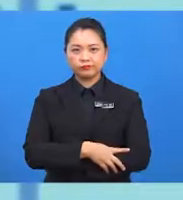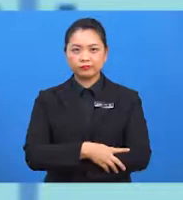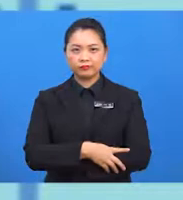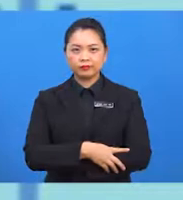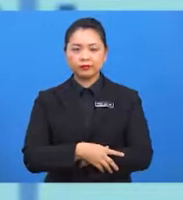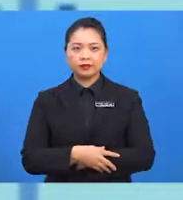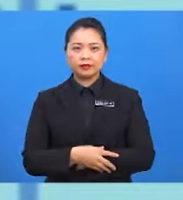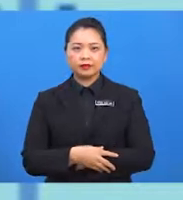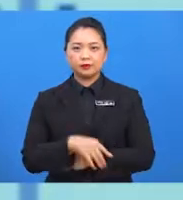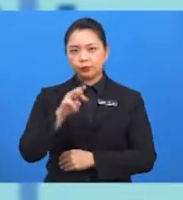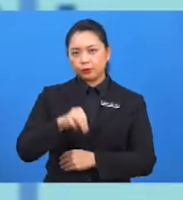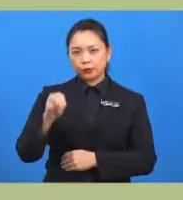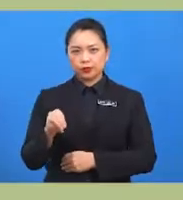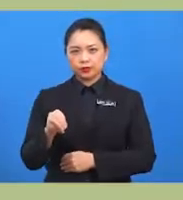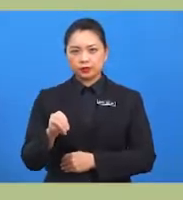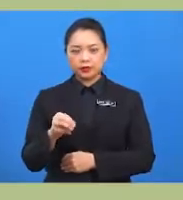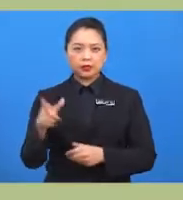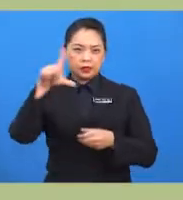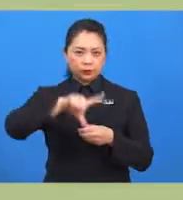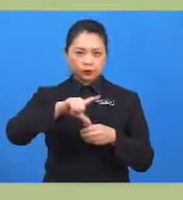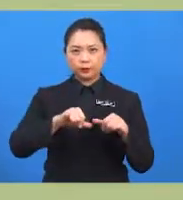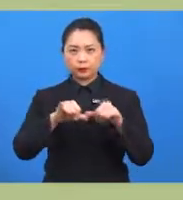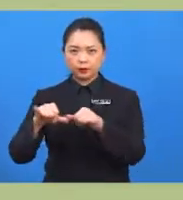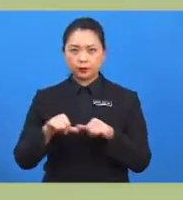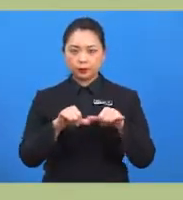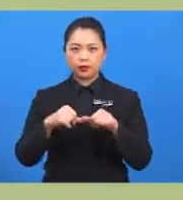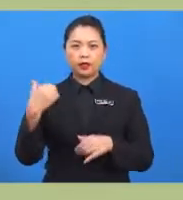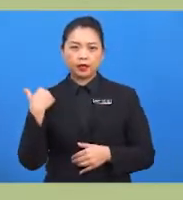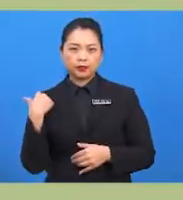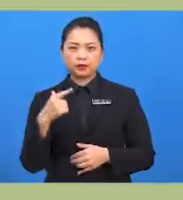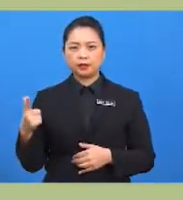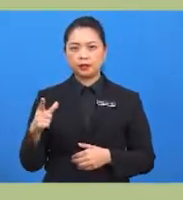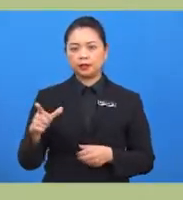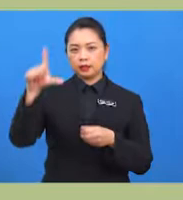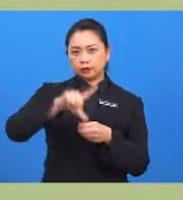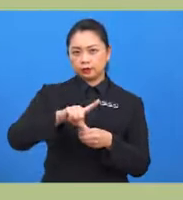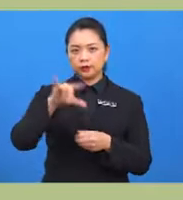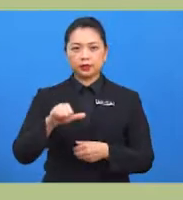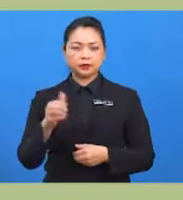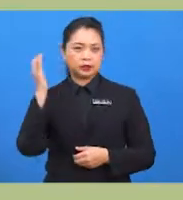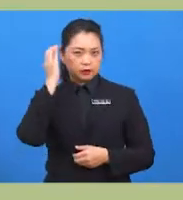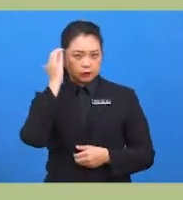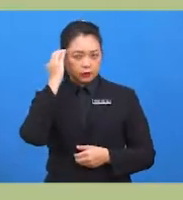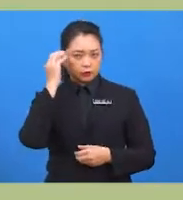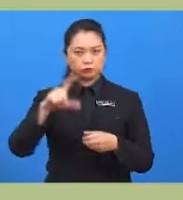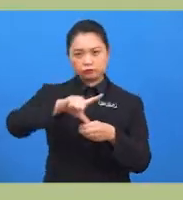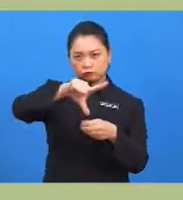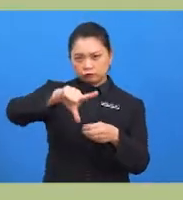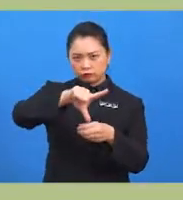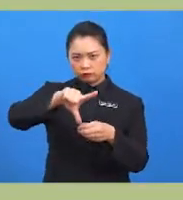hmm murid-murid larutan piawai hilang larutan yang diketahui kepekatannya